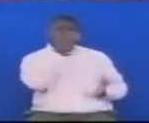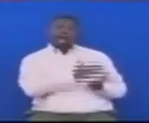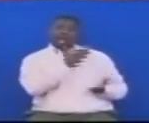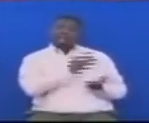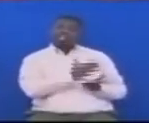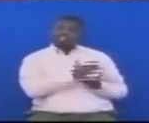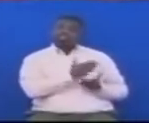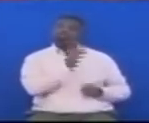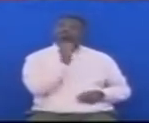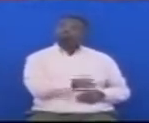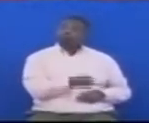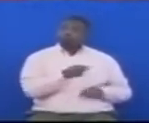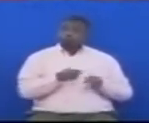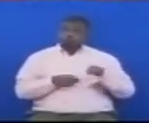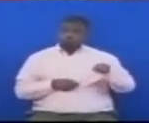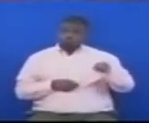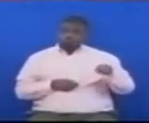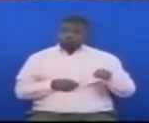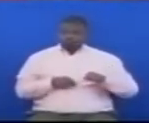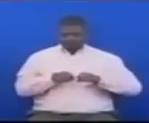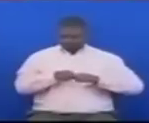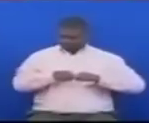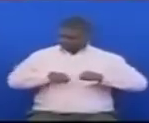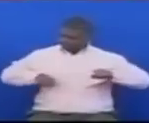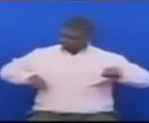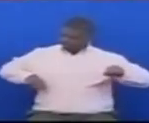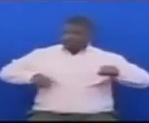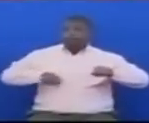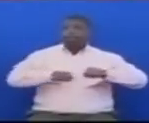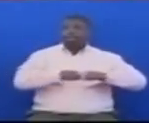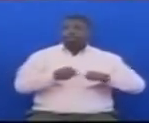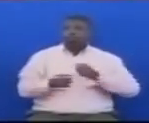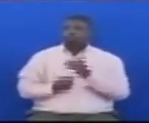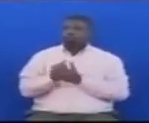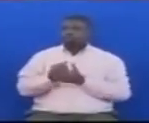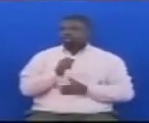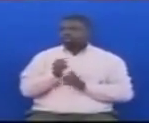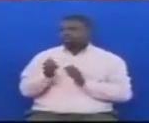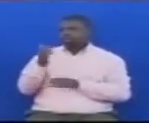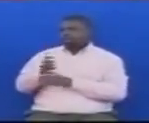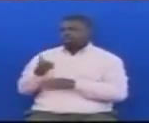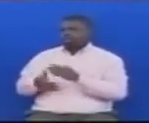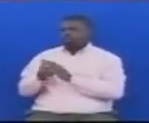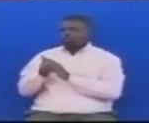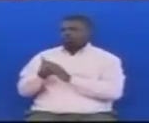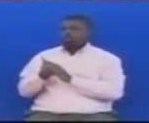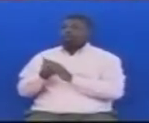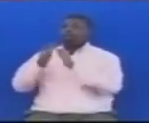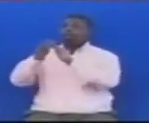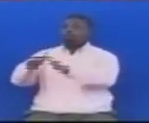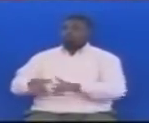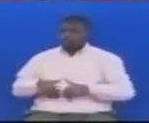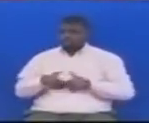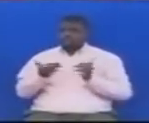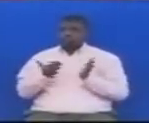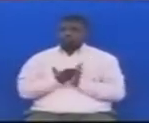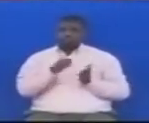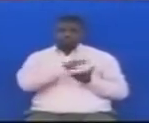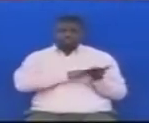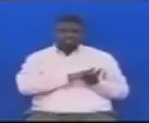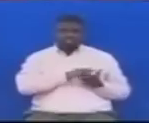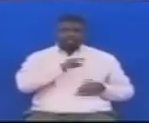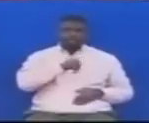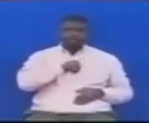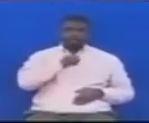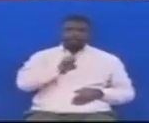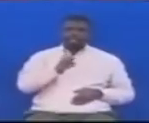uko mita 1000 kutoka majengo ya bunge. Mheshimiwa Naibu Spika, shule ya msingi Medeli, hii